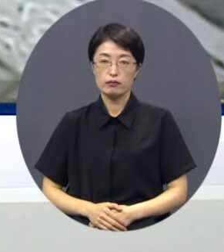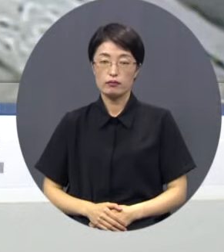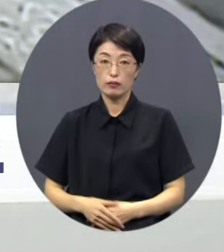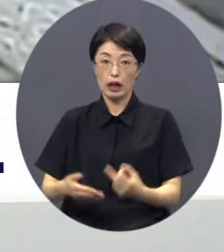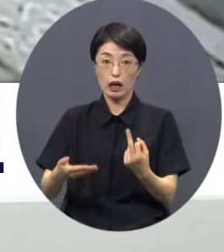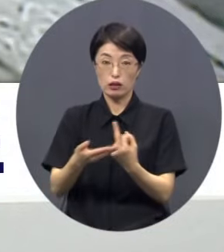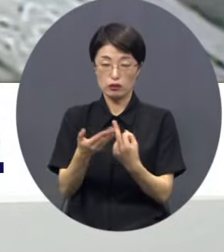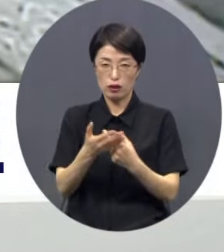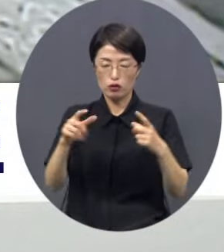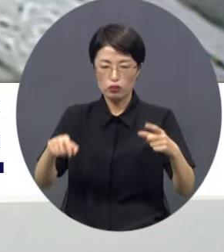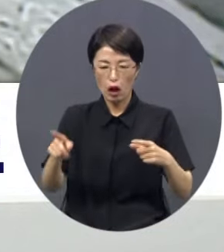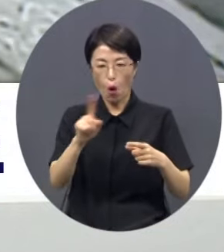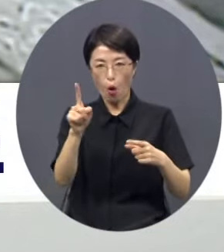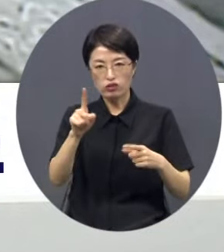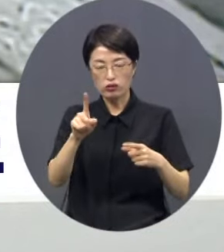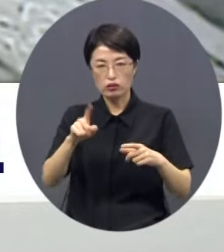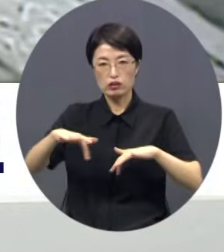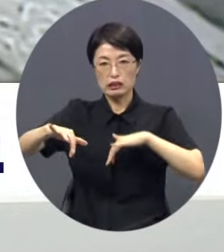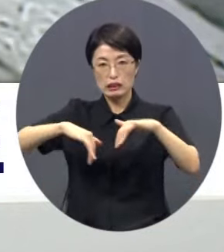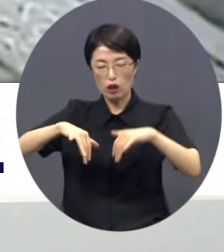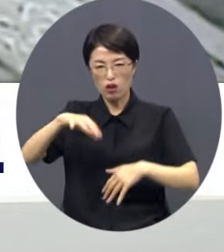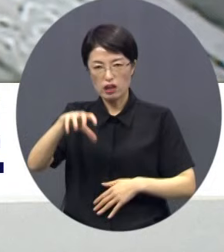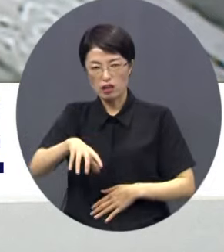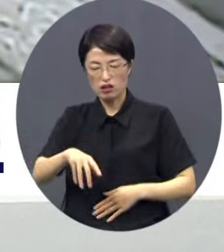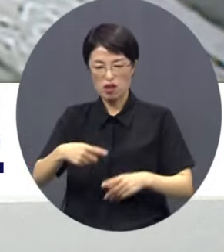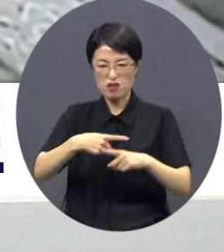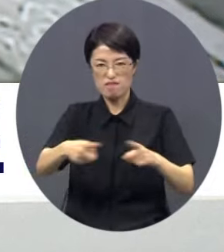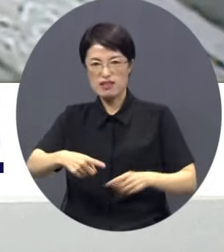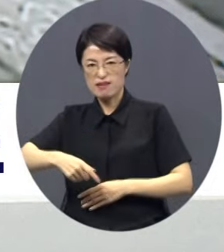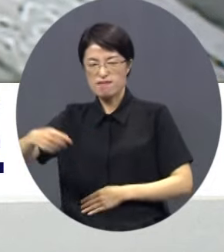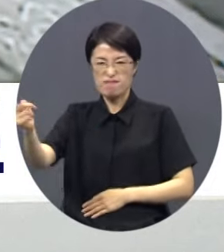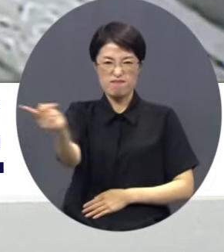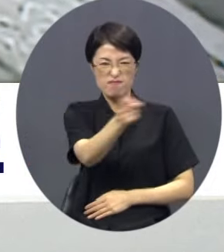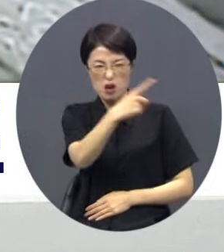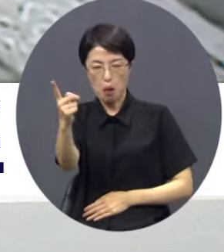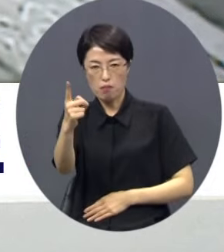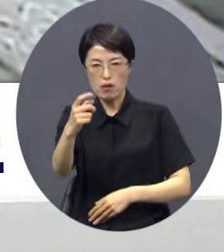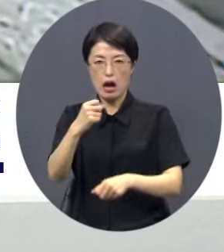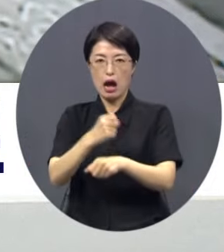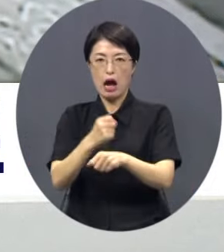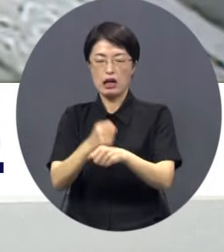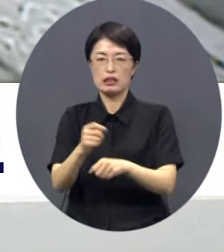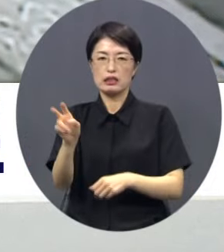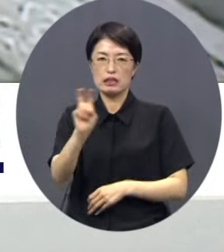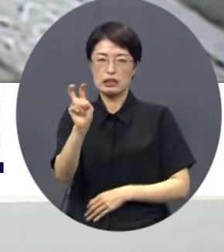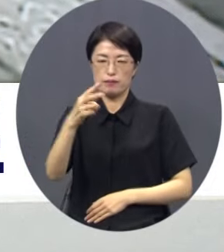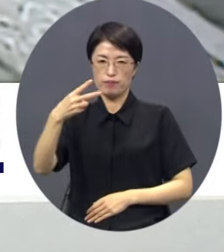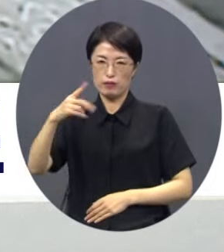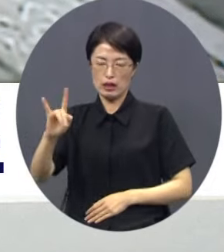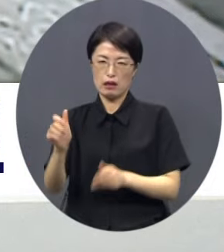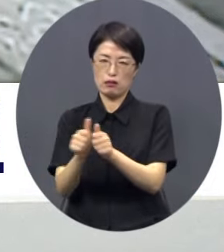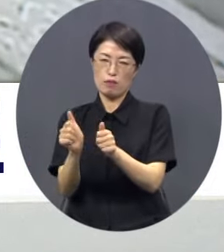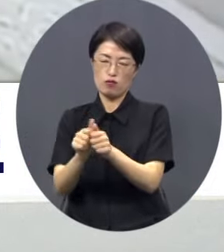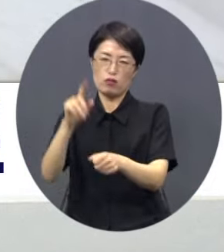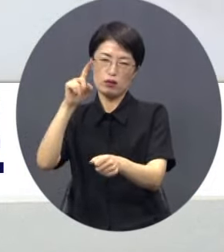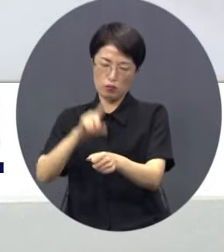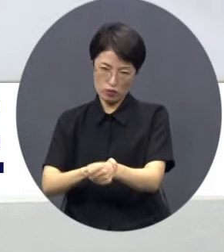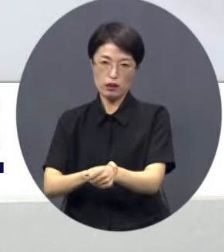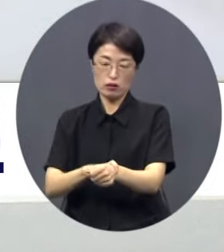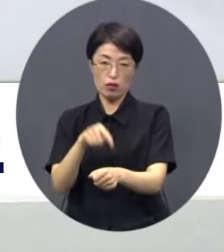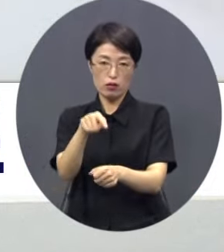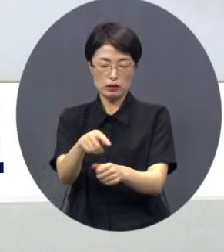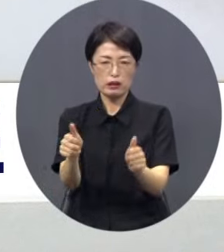제주의 한 길거리에서 흉기를 들고 시민들을 위협한 20대 남성이 경찰에 체포됐습니다. 이